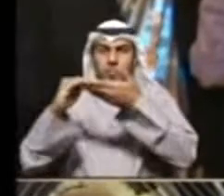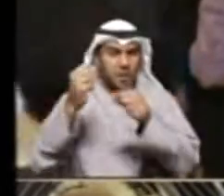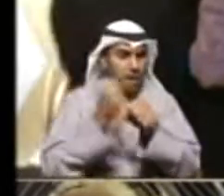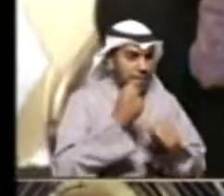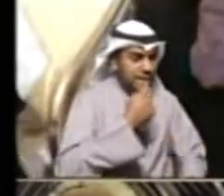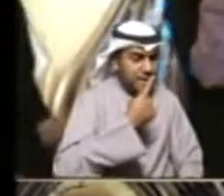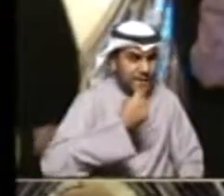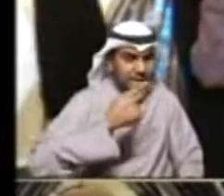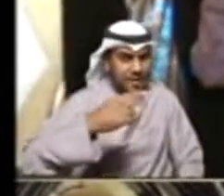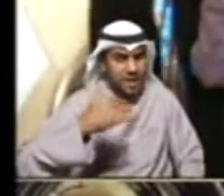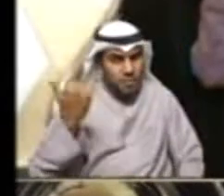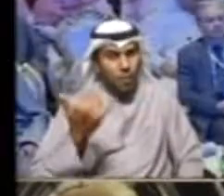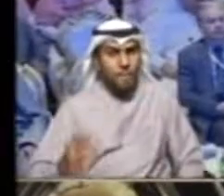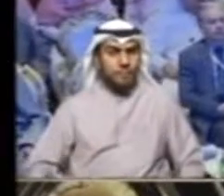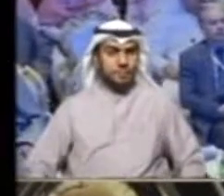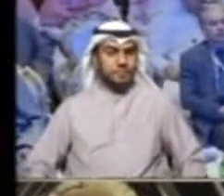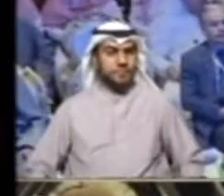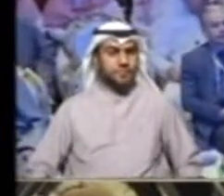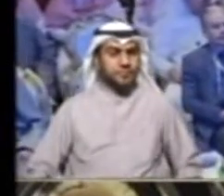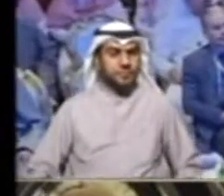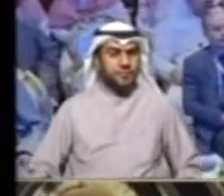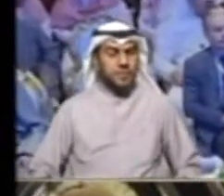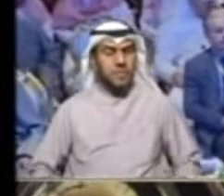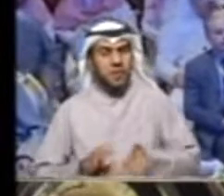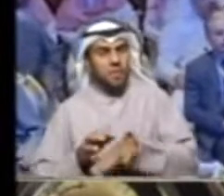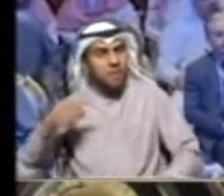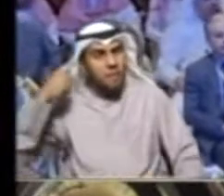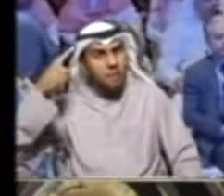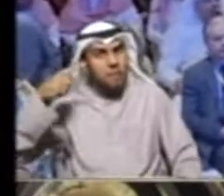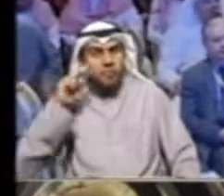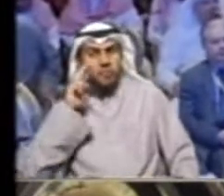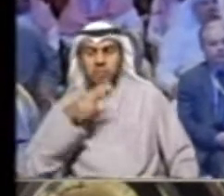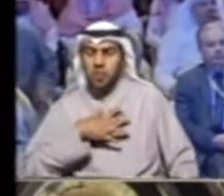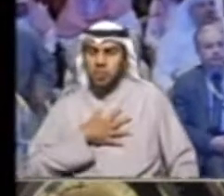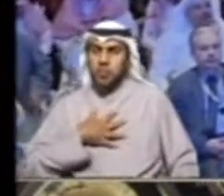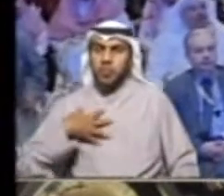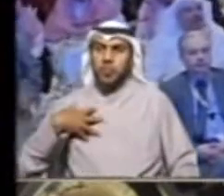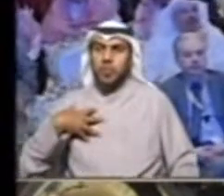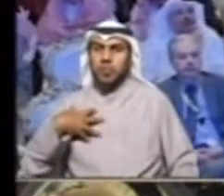البنية التشريعية في العراق. تفاؤل كبير عبر عنه المشاركون في